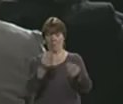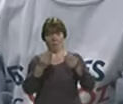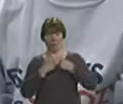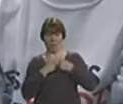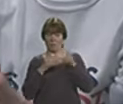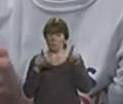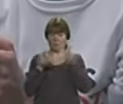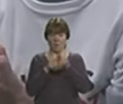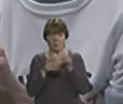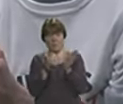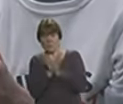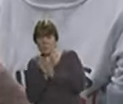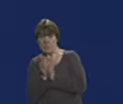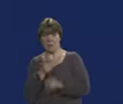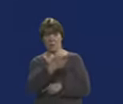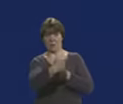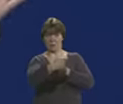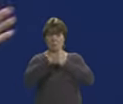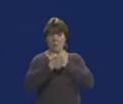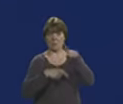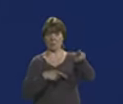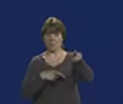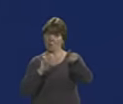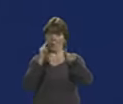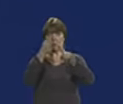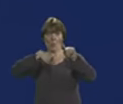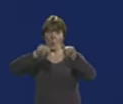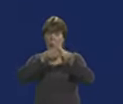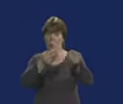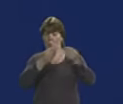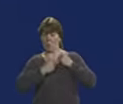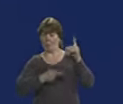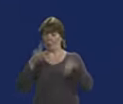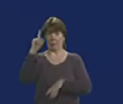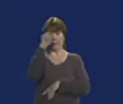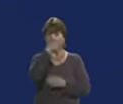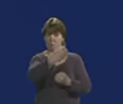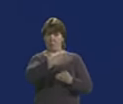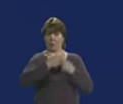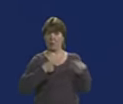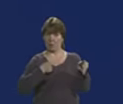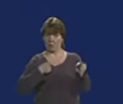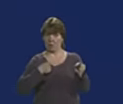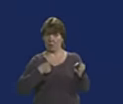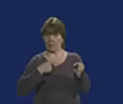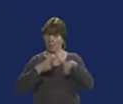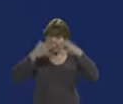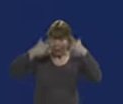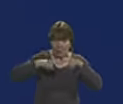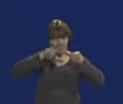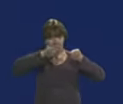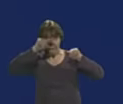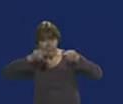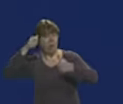corner, tout ce qui pourrait faire que la campagne du deuxième tour soit plus difficile pour nous, est mis en œuvre scientifiquement par les